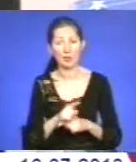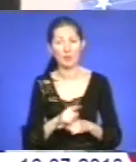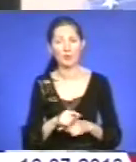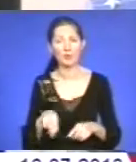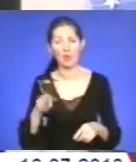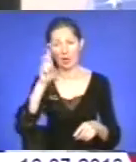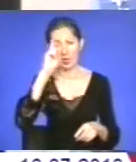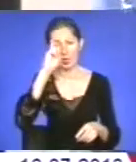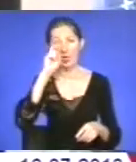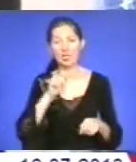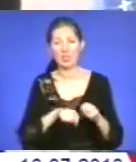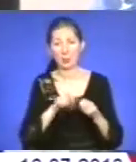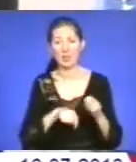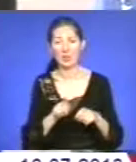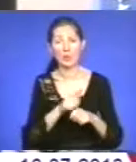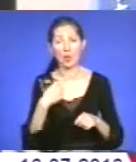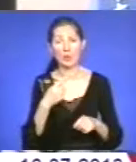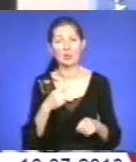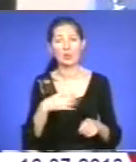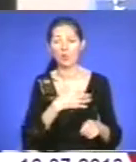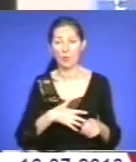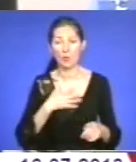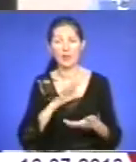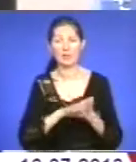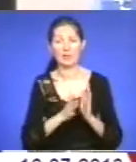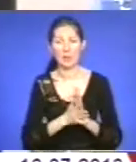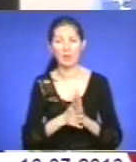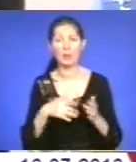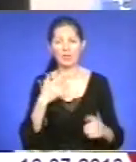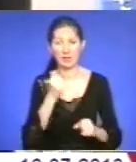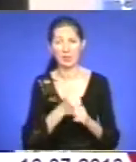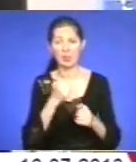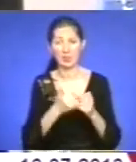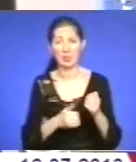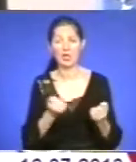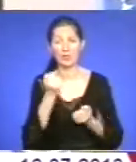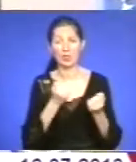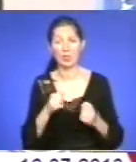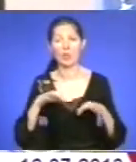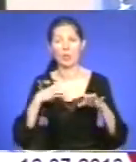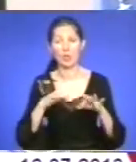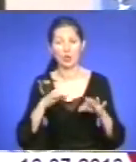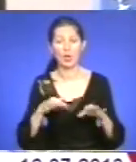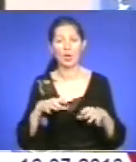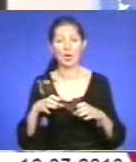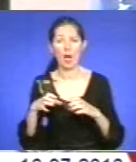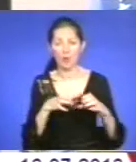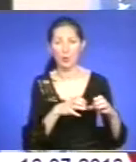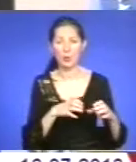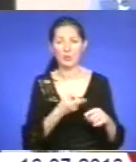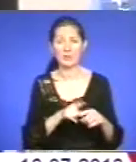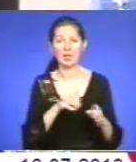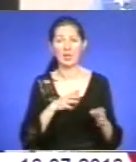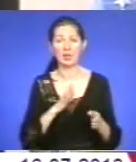вкрай стурбована станом транспортної дисципліни серед водіїв маршрутних транспортних засобів та маршрутних автобусів, які